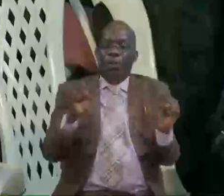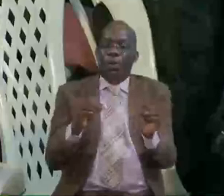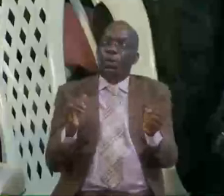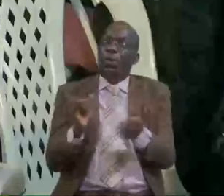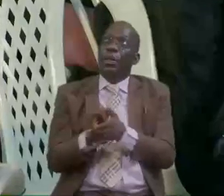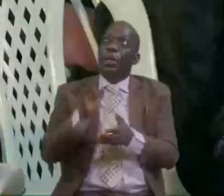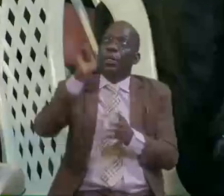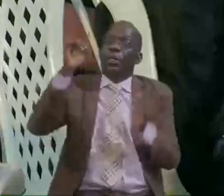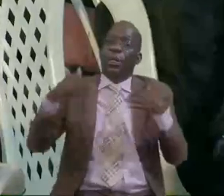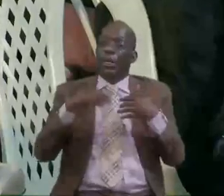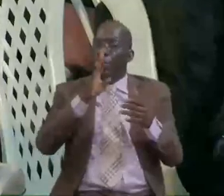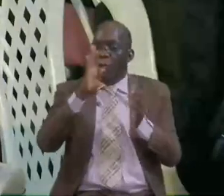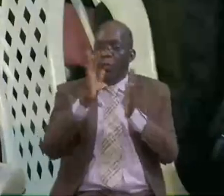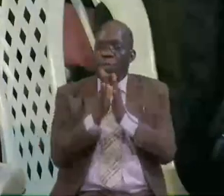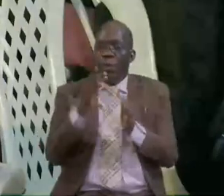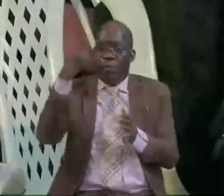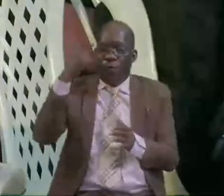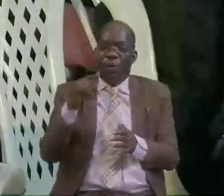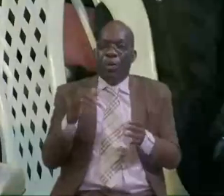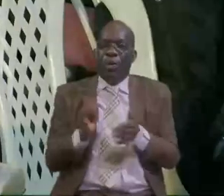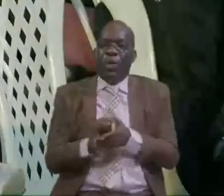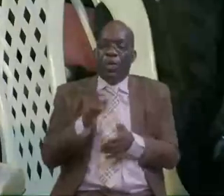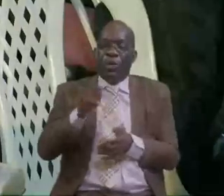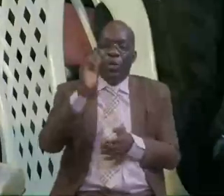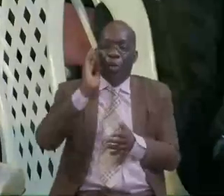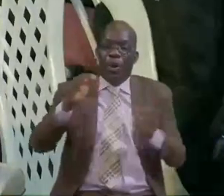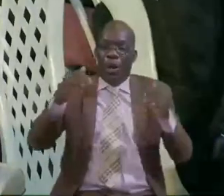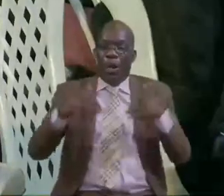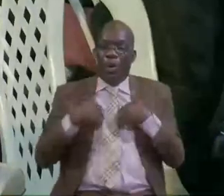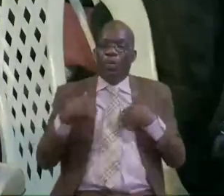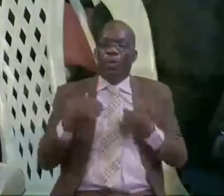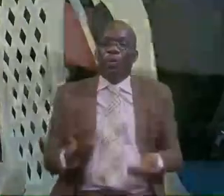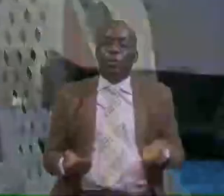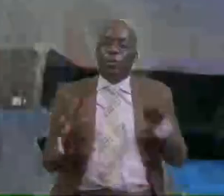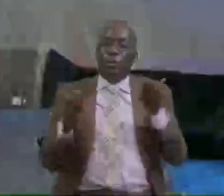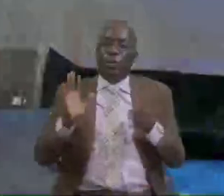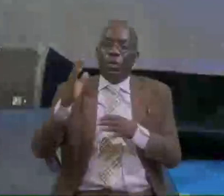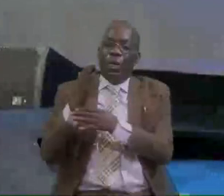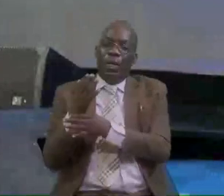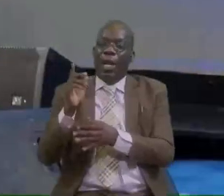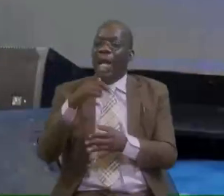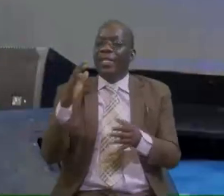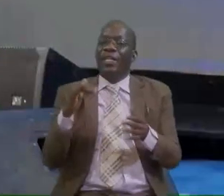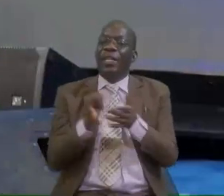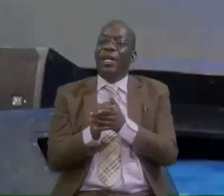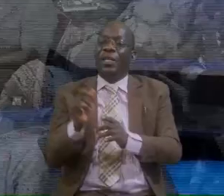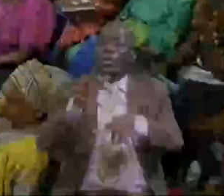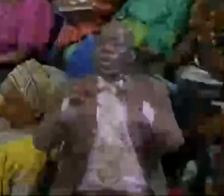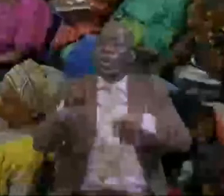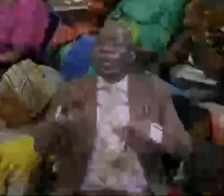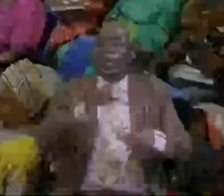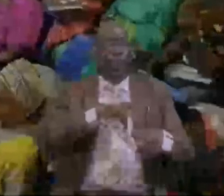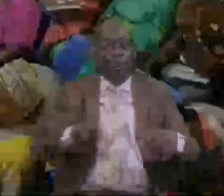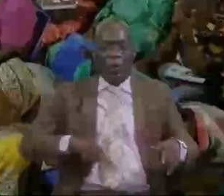pour lesquelles prière. Lève cette main et dis, Seigneur, me voici.